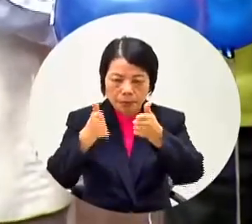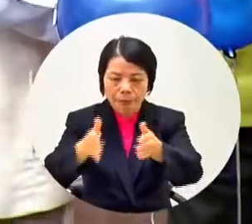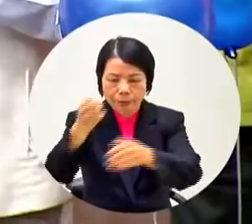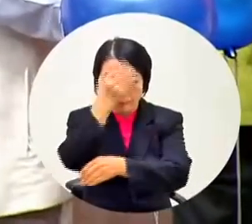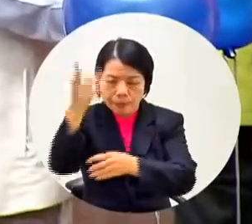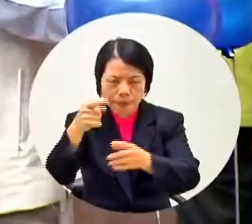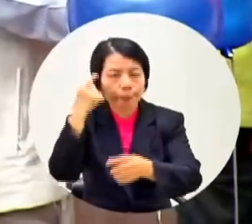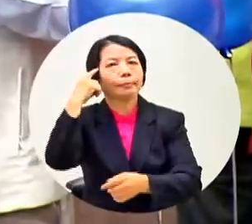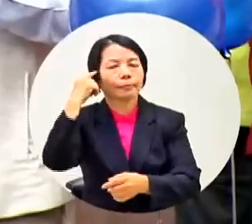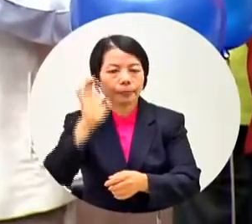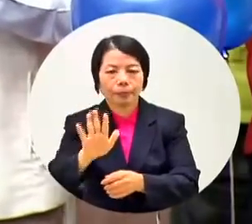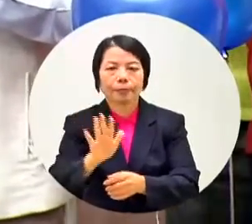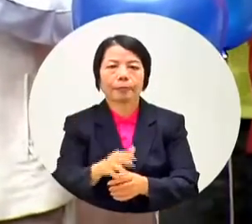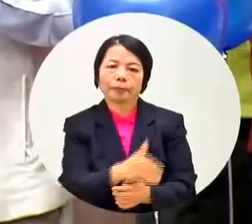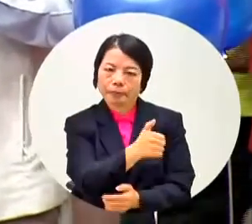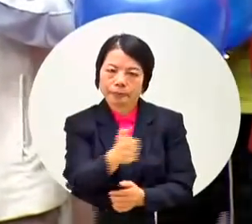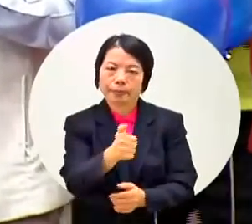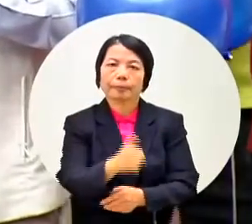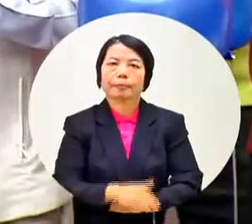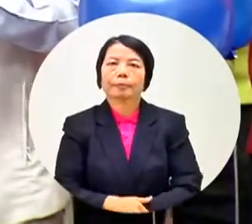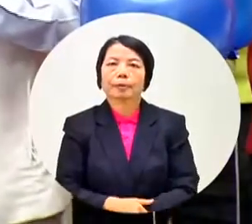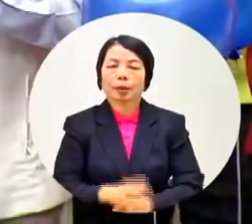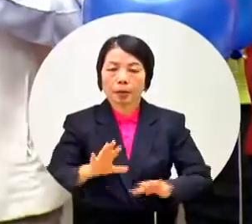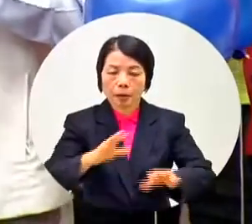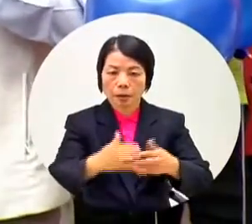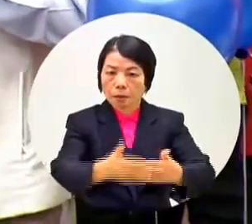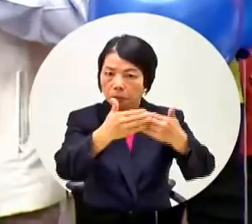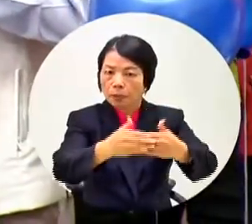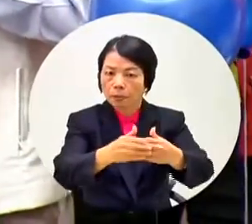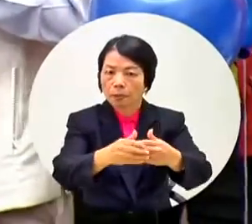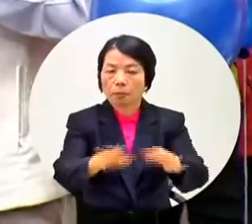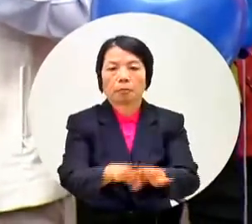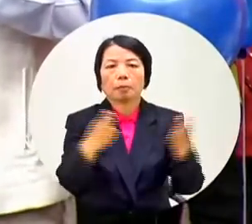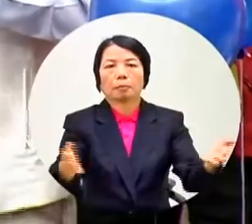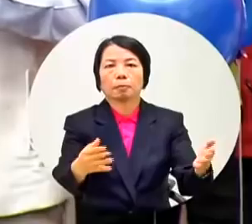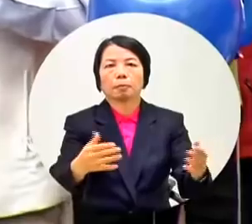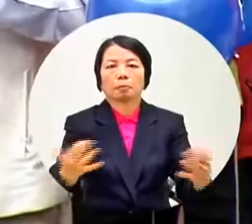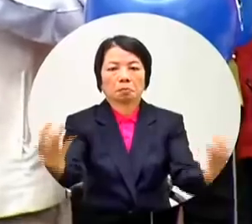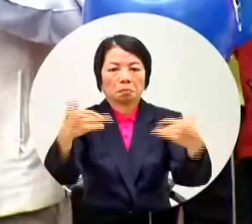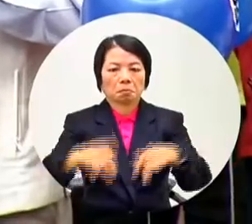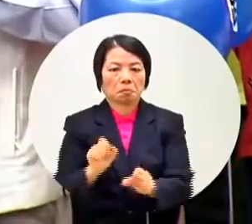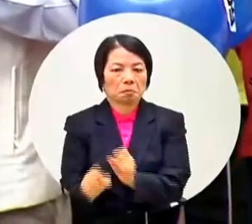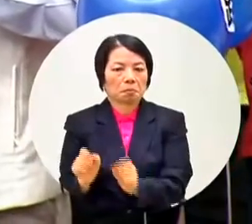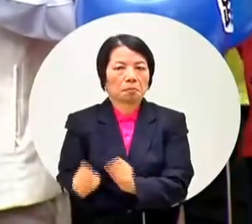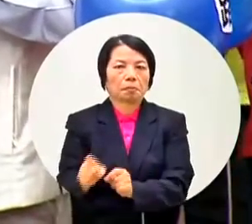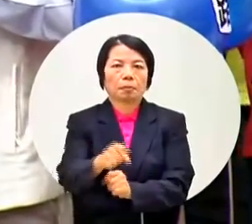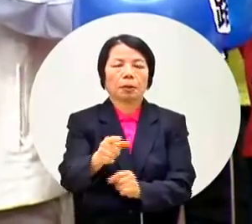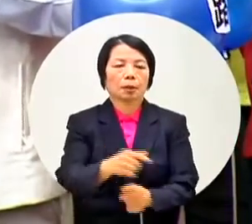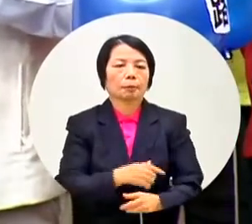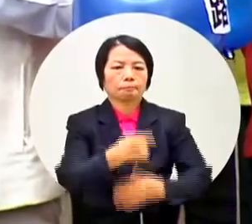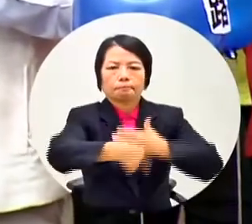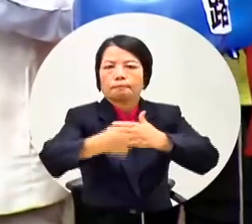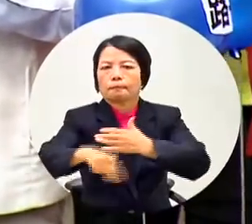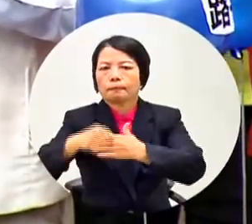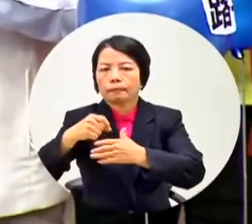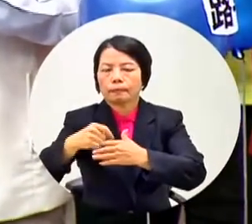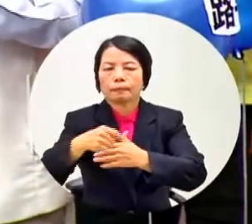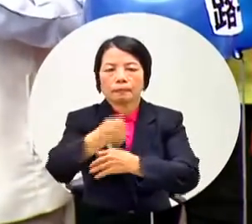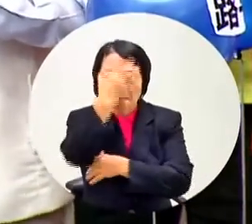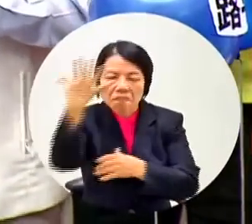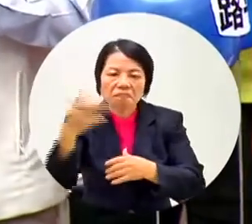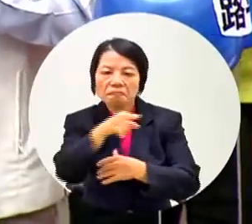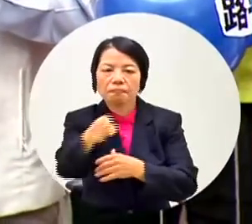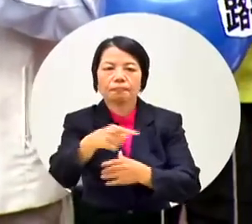跟你再讲一个最后结论，就是伤害年轻人最重要的一个政策。所以说这个